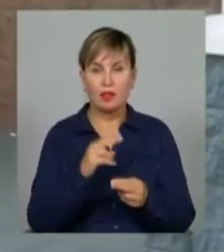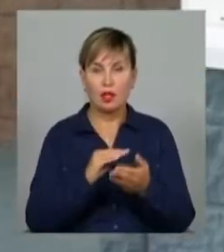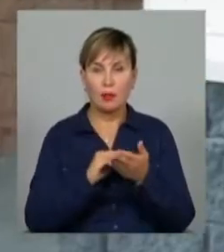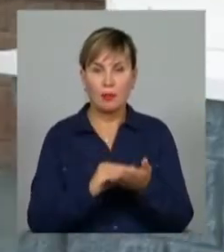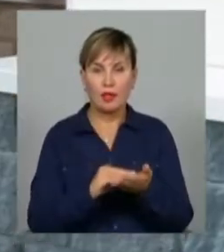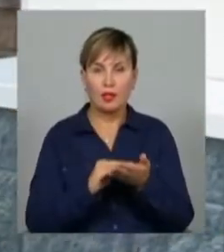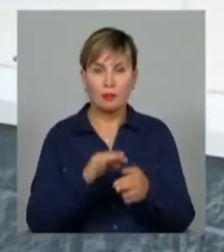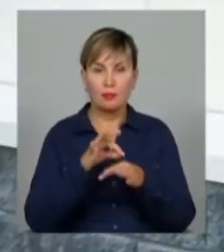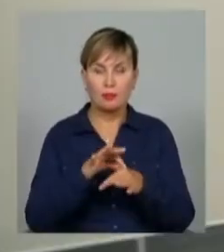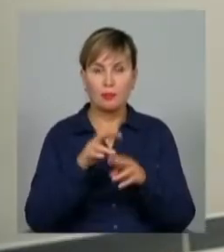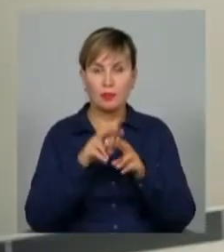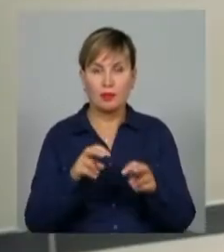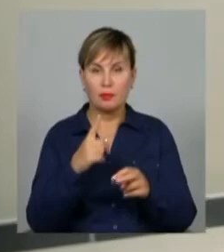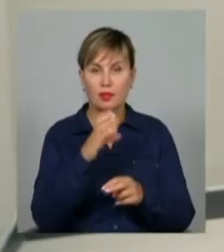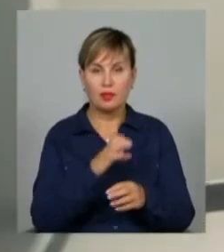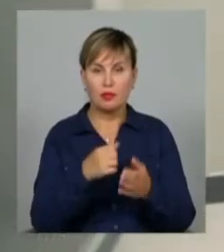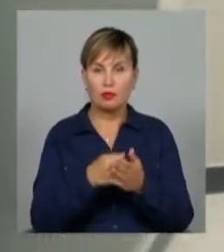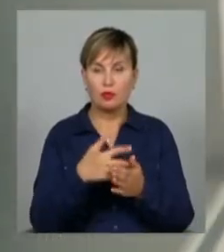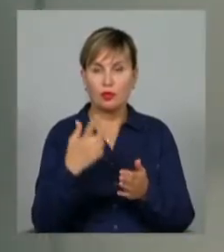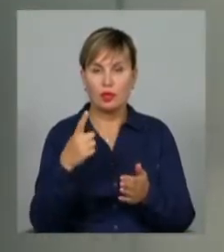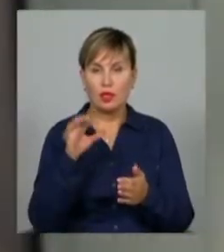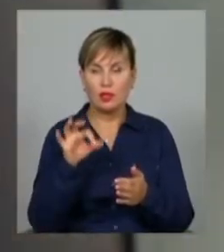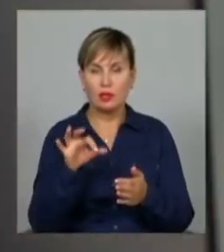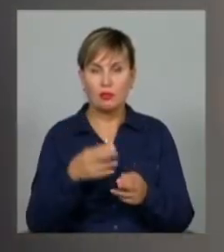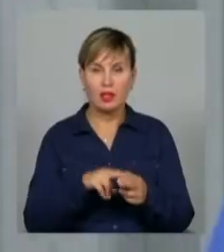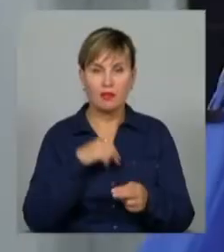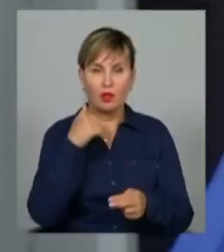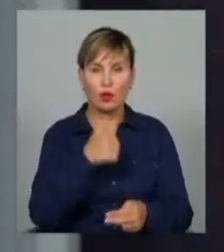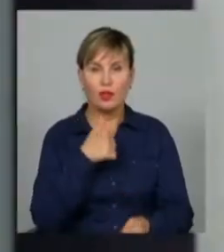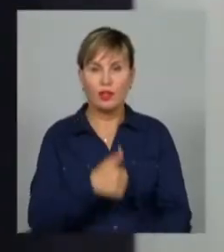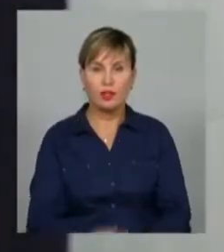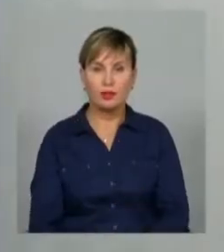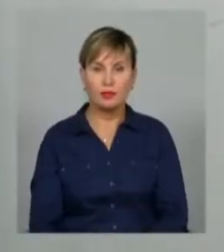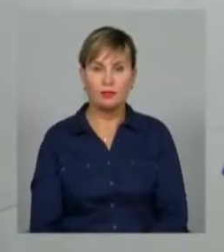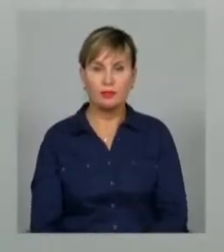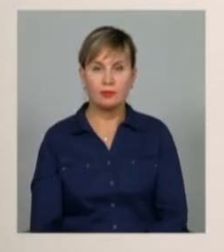населения пройдет с 1 сентября по 30 октября этого года.